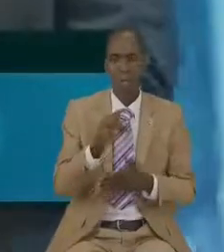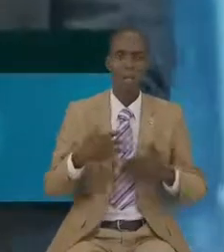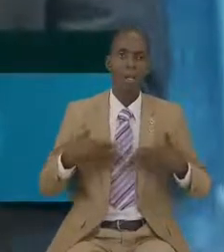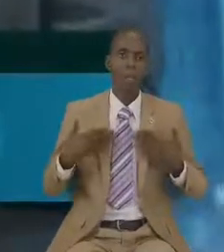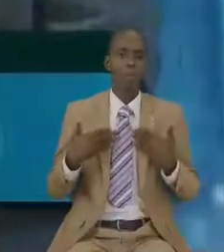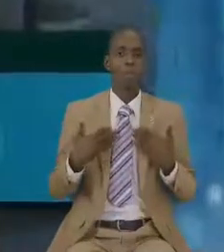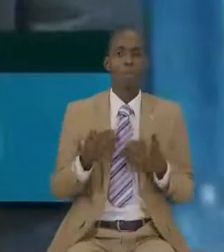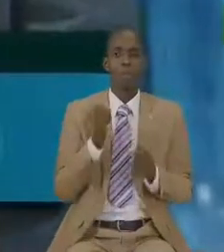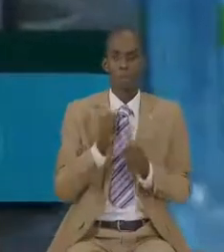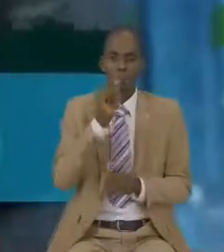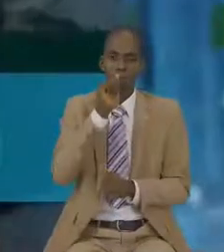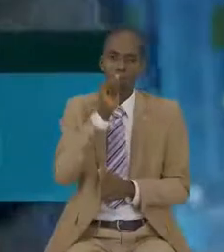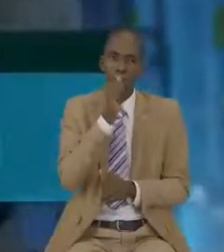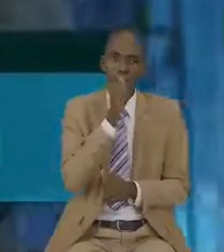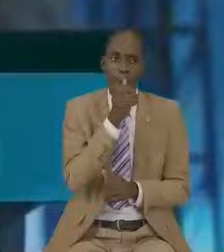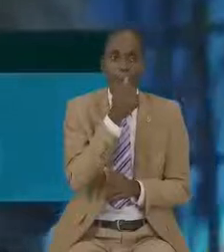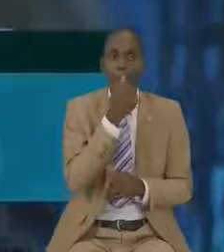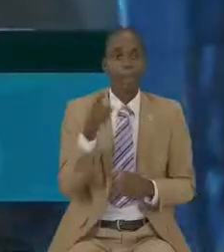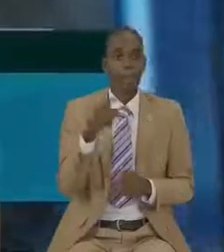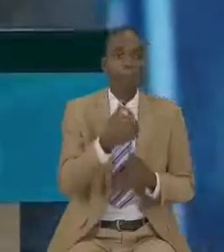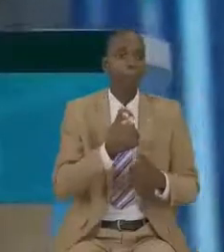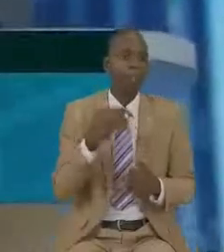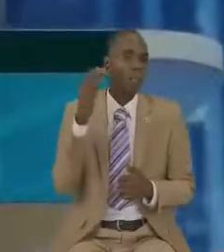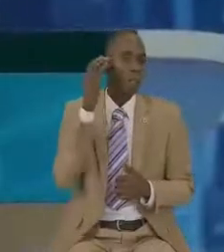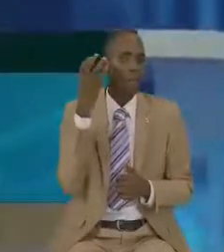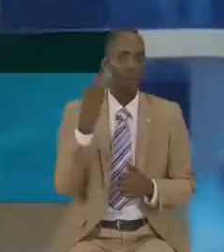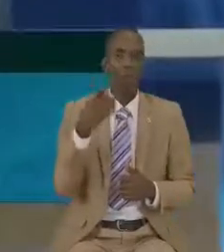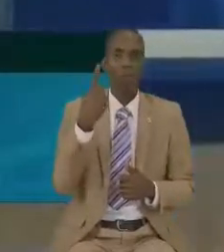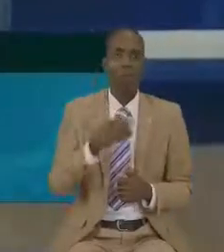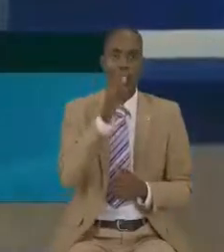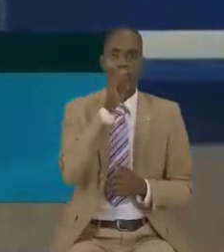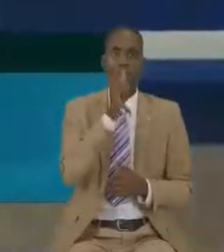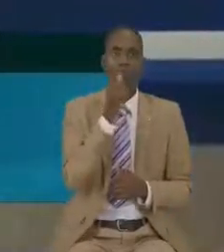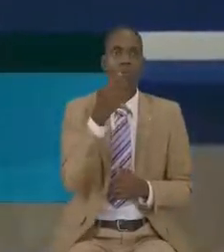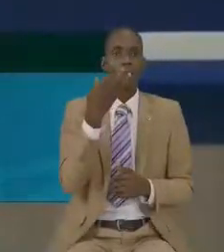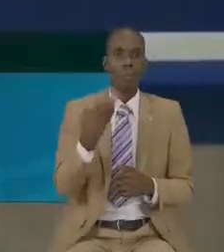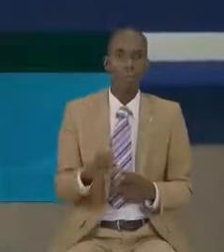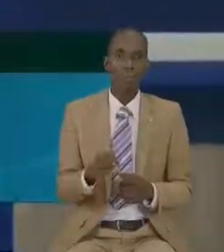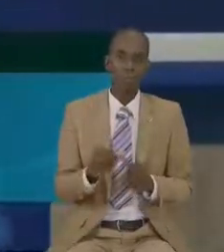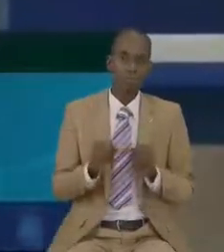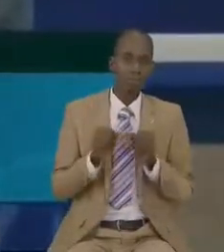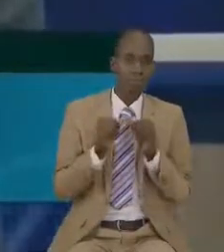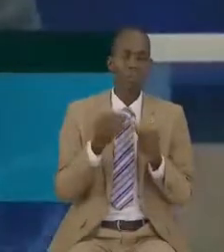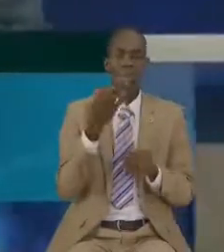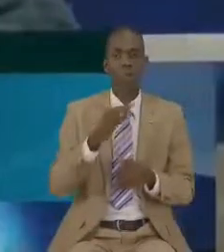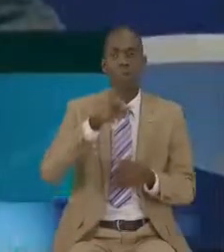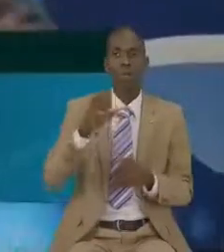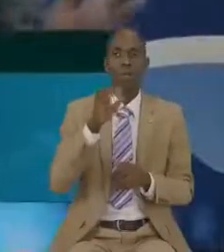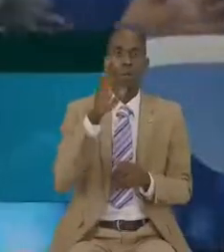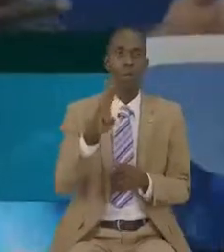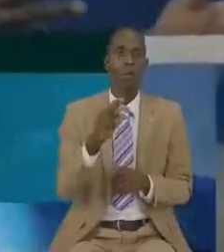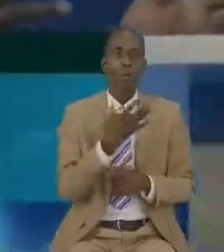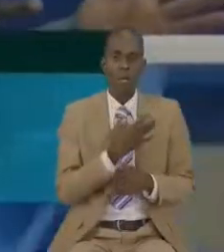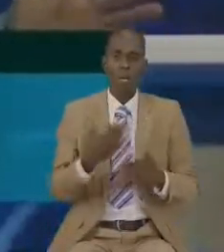ont souffert patiemment. Vous avez entendu parler de la patience de Job et vous avez vu la fin que